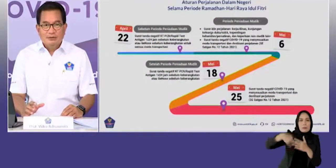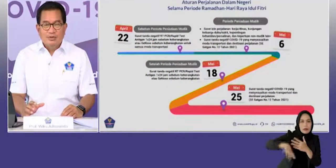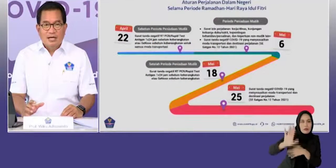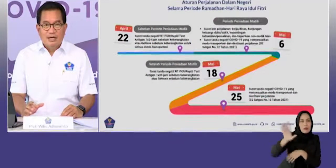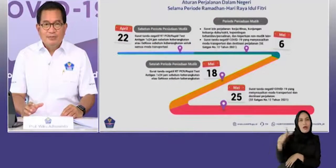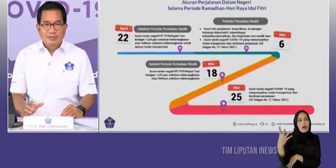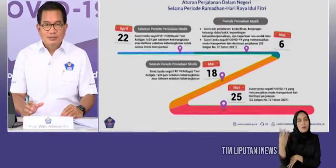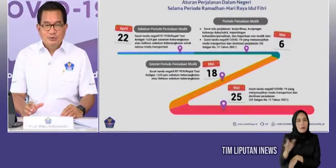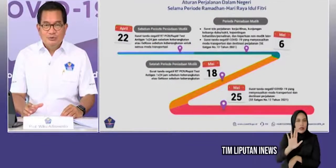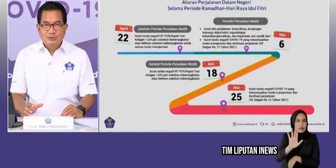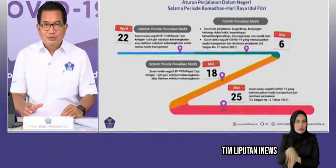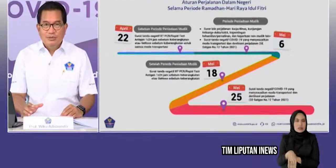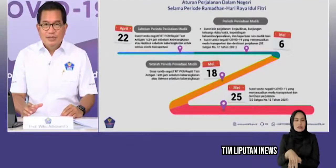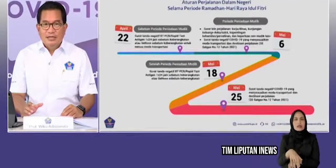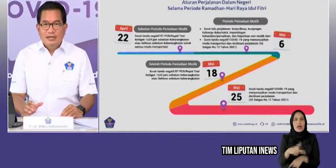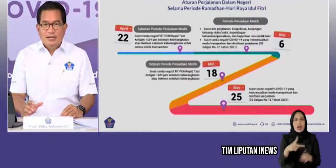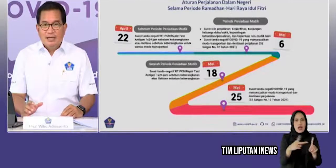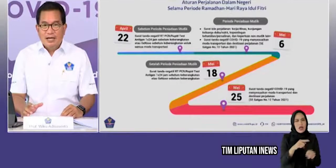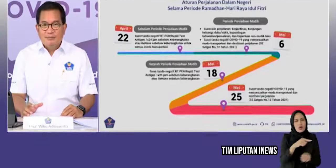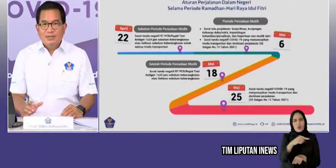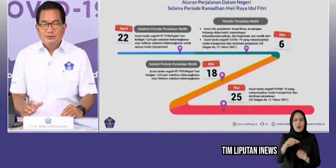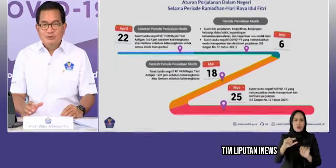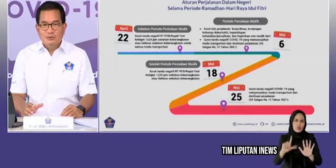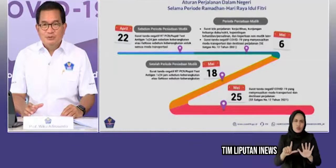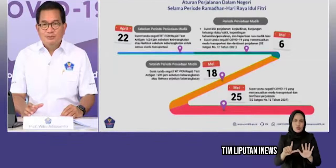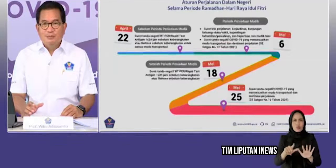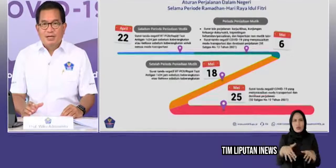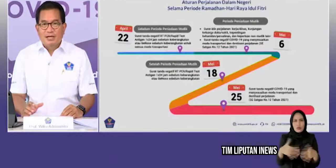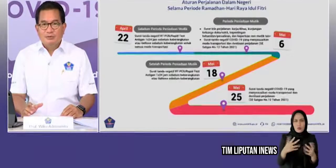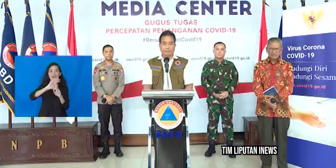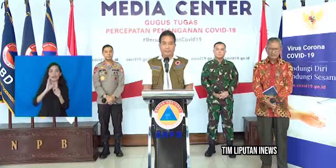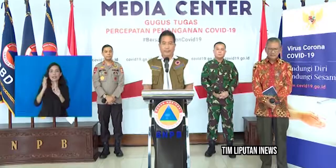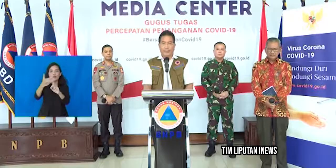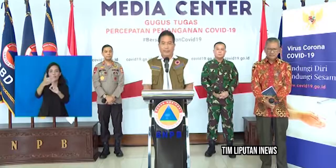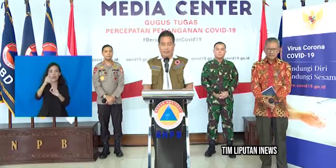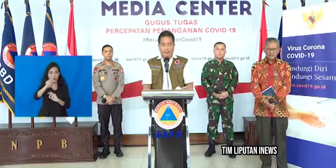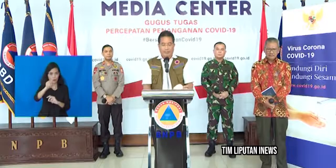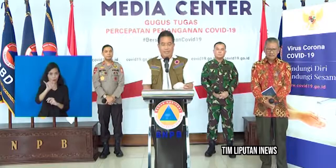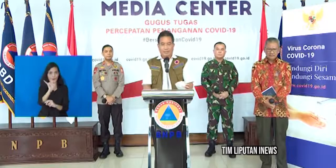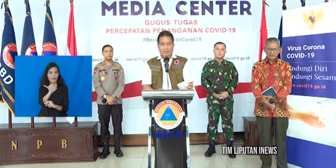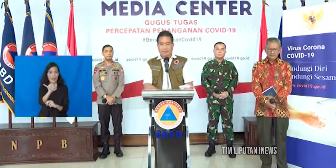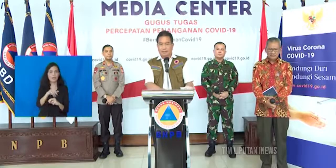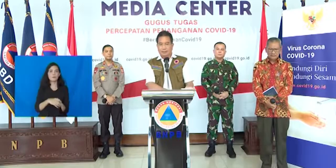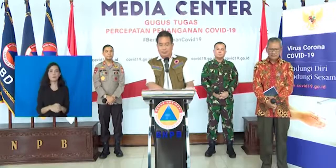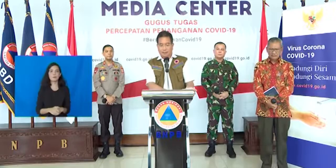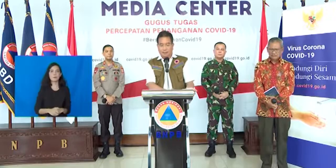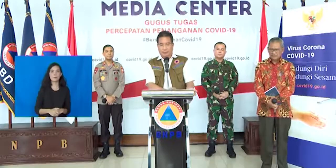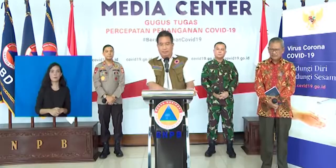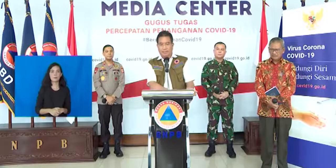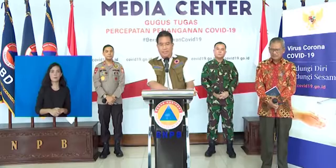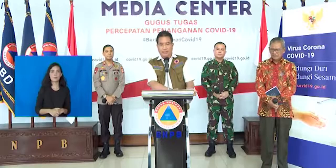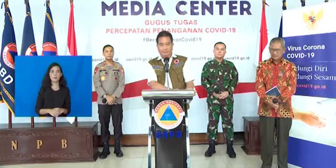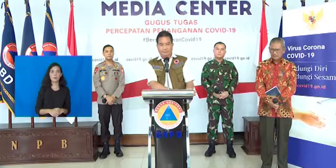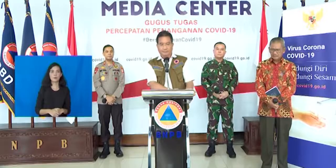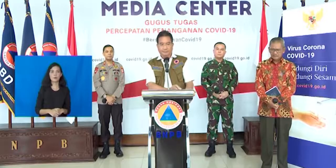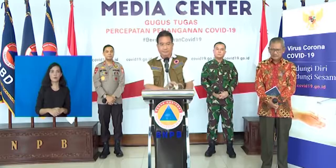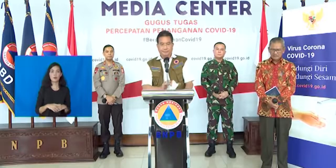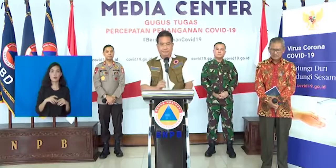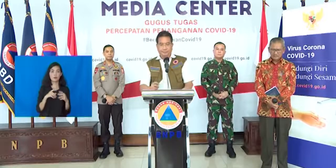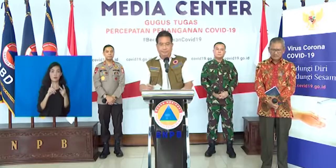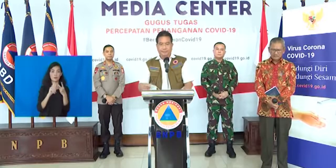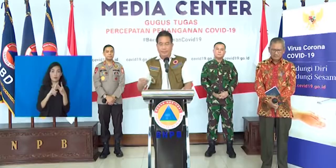Diduga Juru Bijara Satgas COVID-19 ini terpapar saat daya tahan tubuhnya mengalami penurunan karena kelelahan. Tim Liputan Ayus